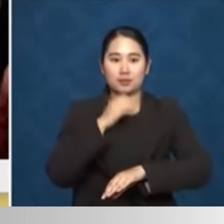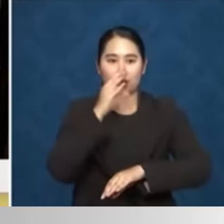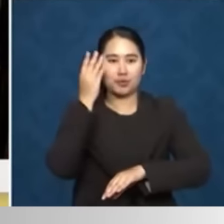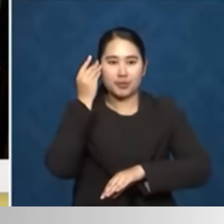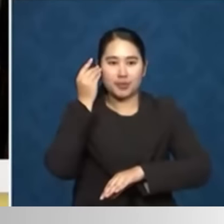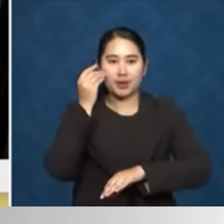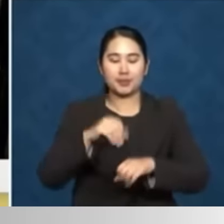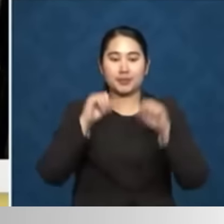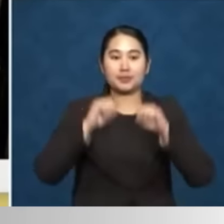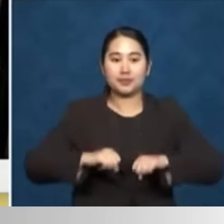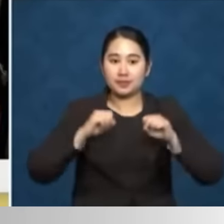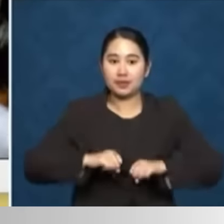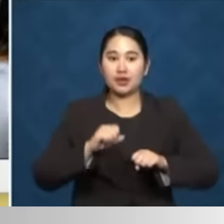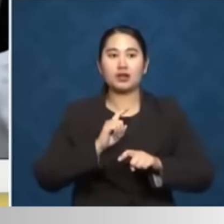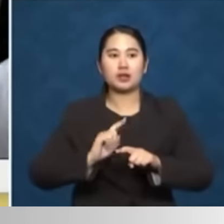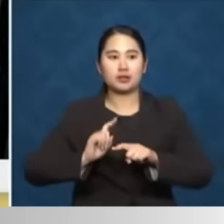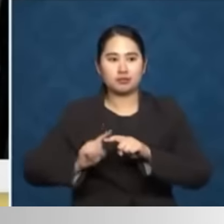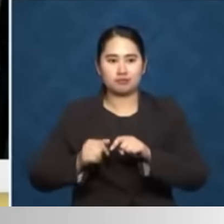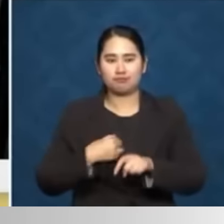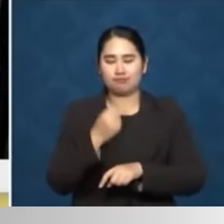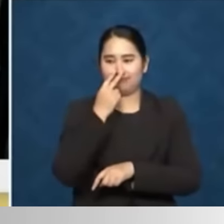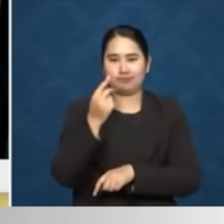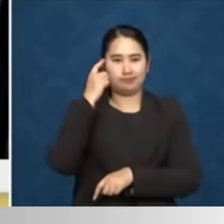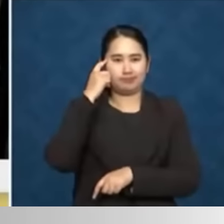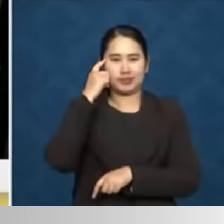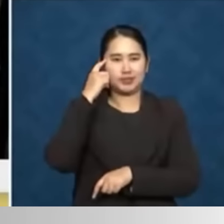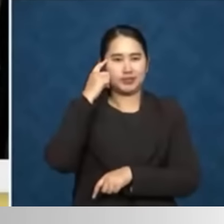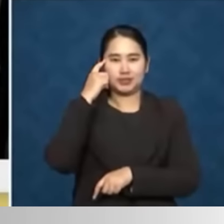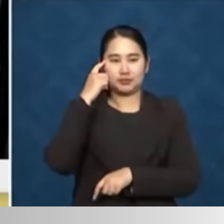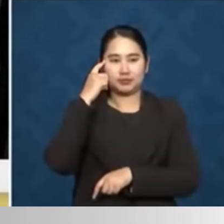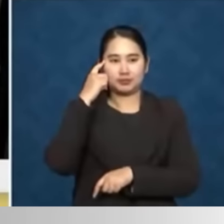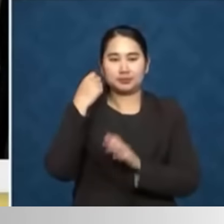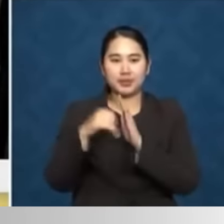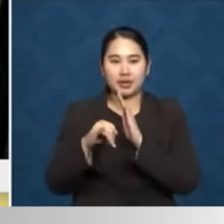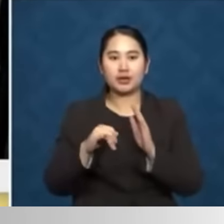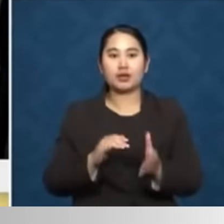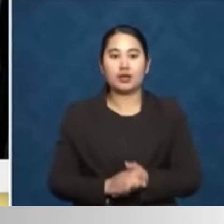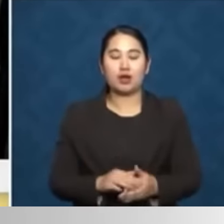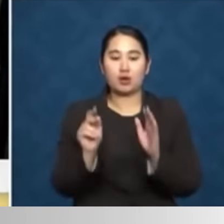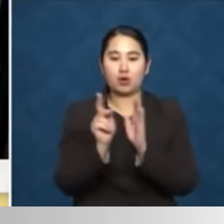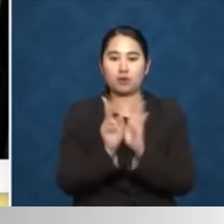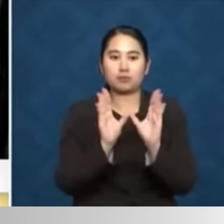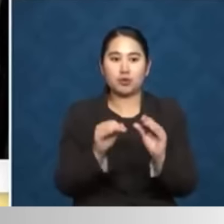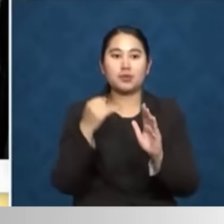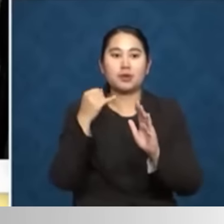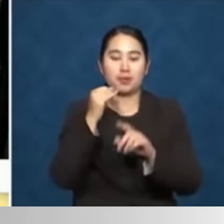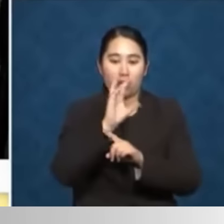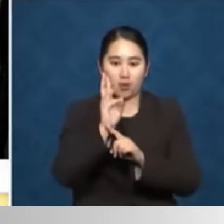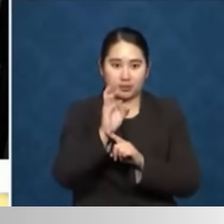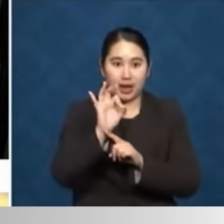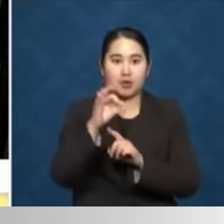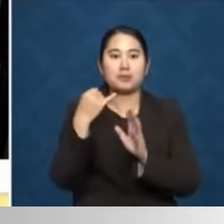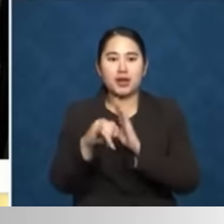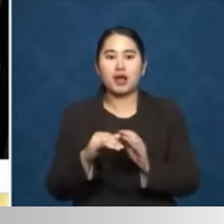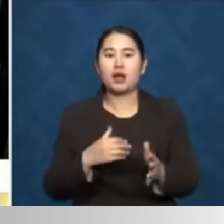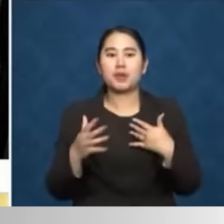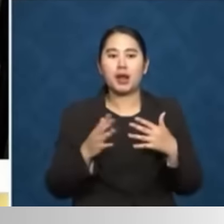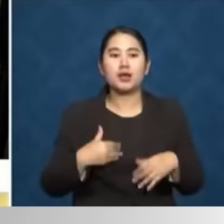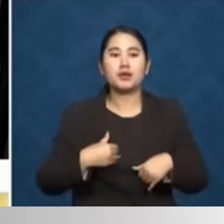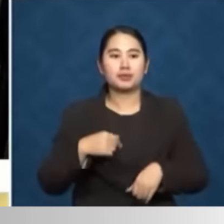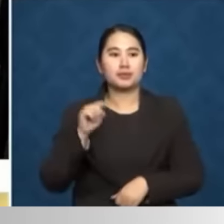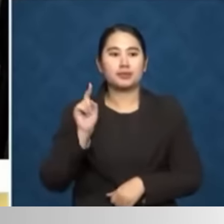ะครับหรือการวินิจฉัยเนี่ยผมคิดว่าไม่ถูกต้องเพราะว่ามันอยู่นอกประเด็นก็ผิดข้อบังคับข้อที่69นะครับแต่โอเคแหละตอนนั้น